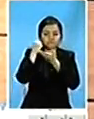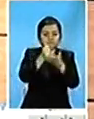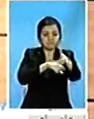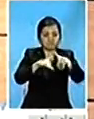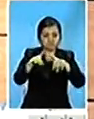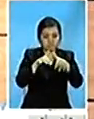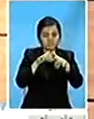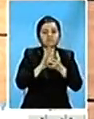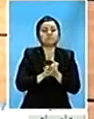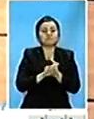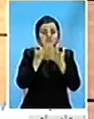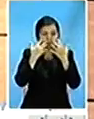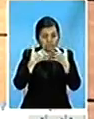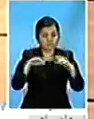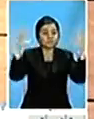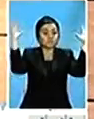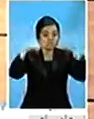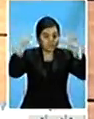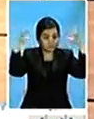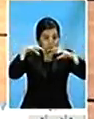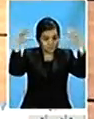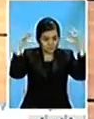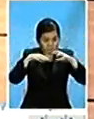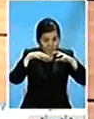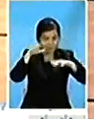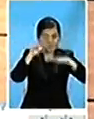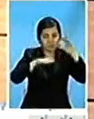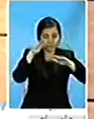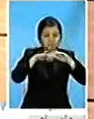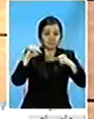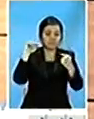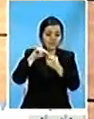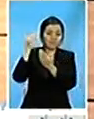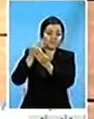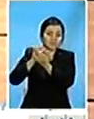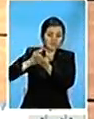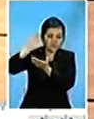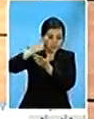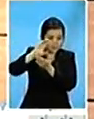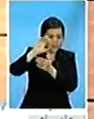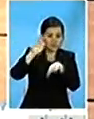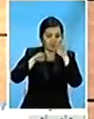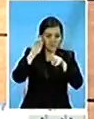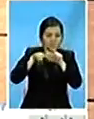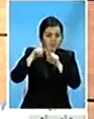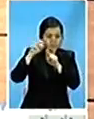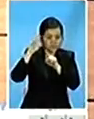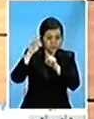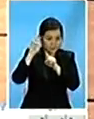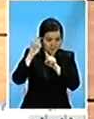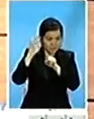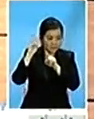คะพอเข้าช่วงฤดูฝนเป็นปลายปีของงบประมาณนะคะช่วงเดือนสิงหากันย